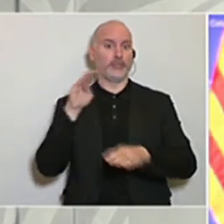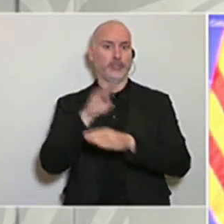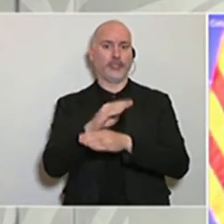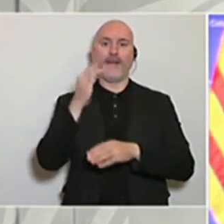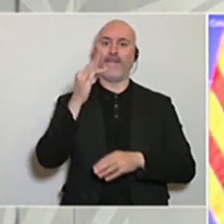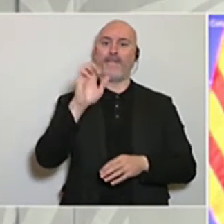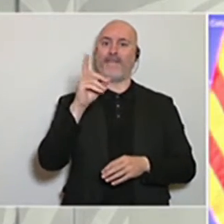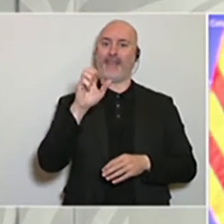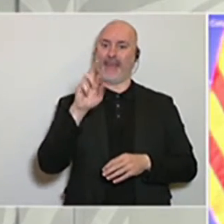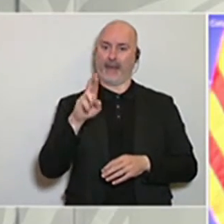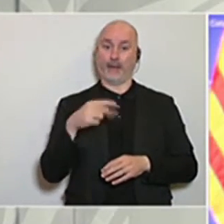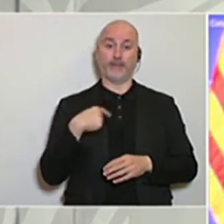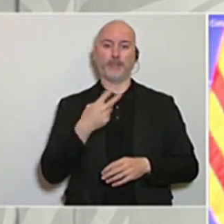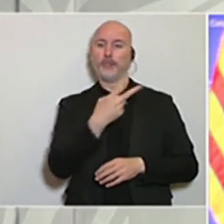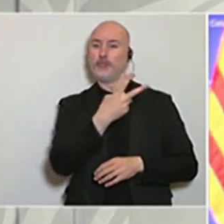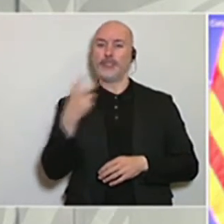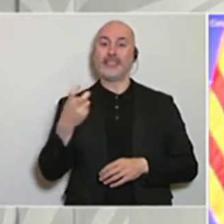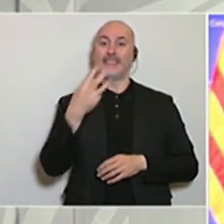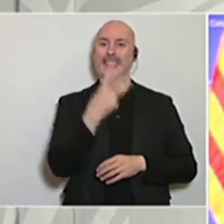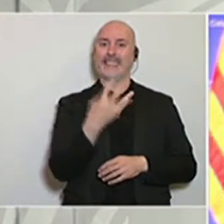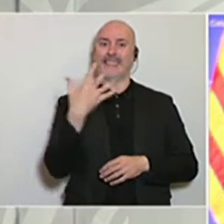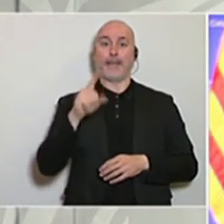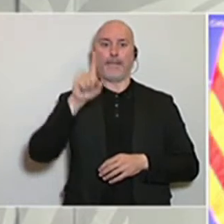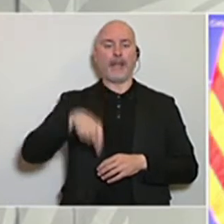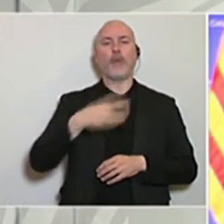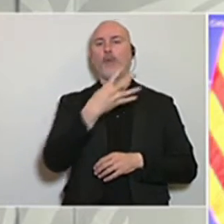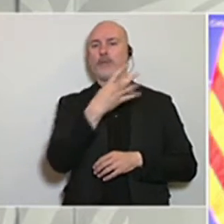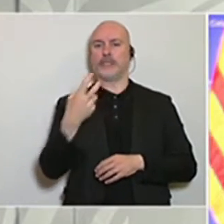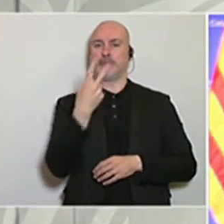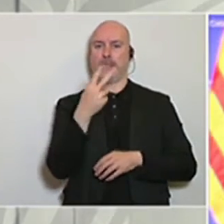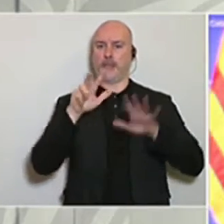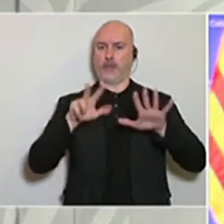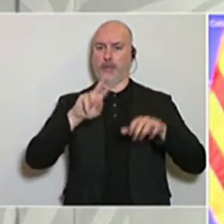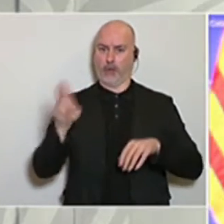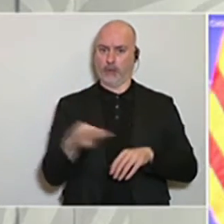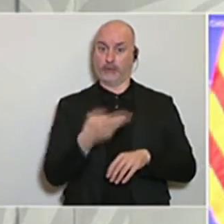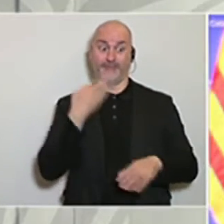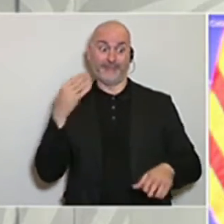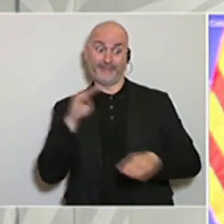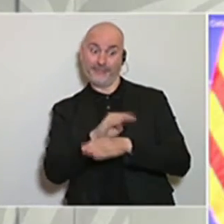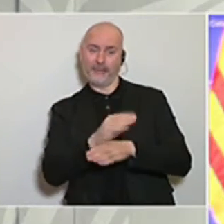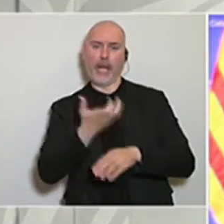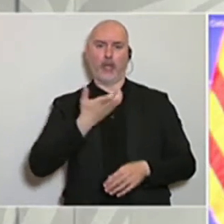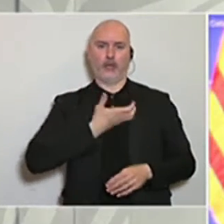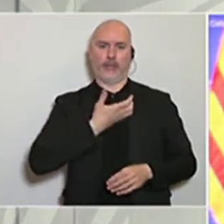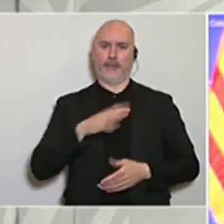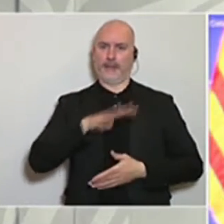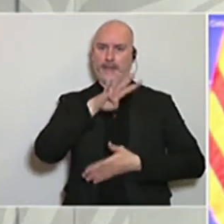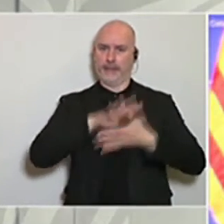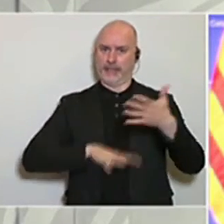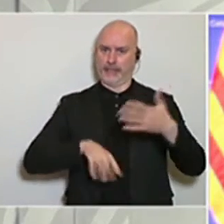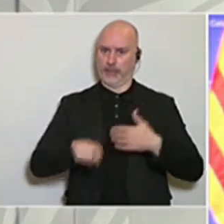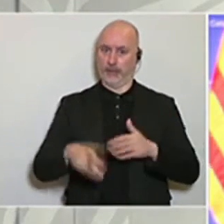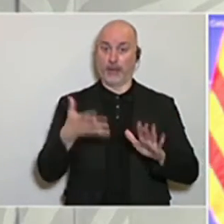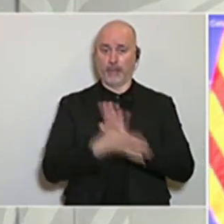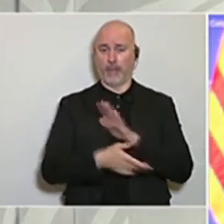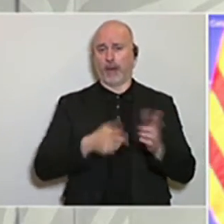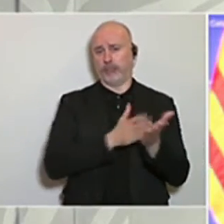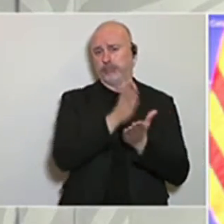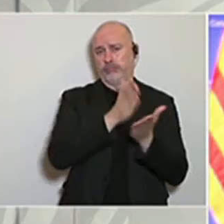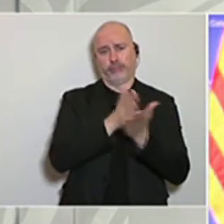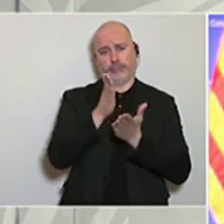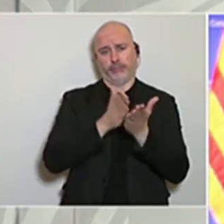FEDER per un import de 235.428 euros a l'Ajuntament de Barcelona per finançar diferents